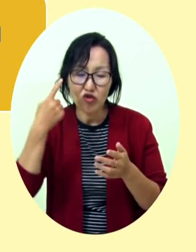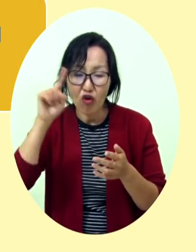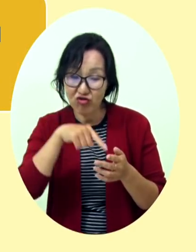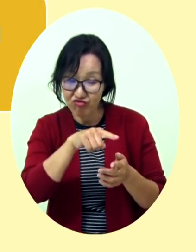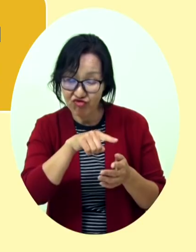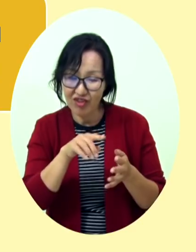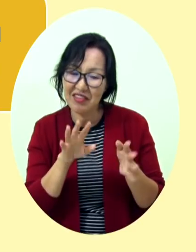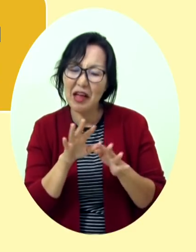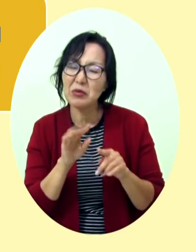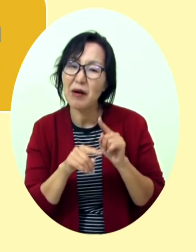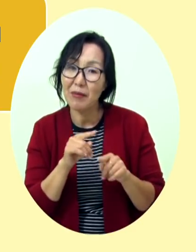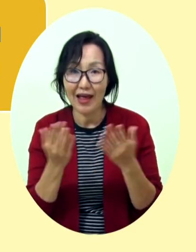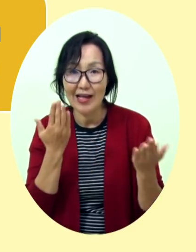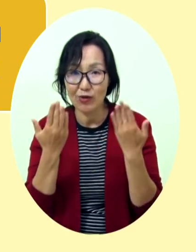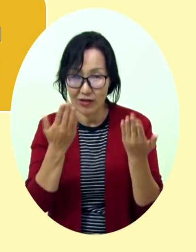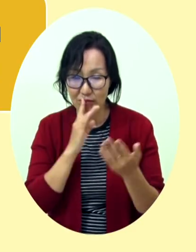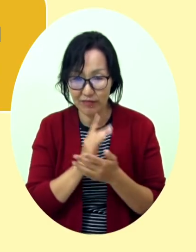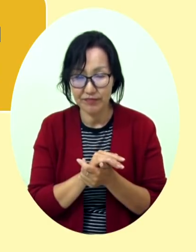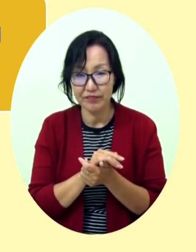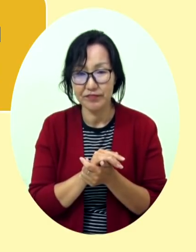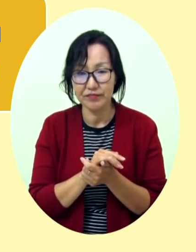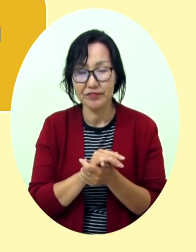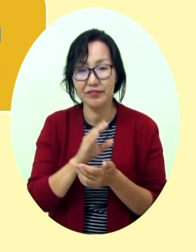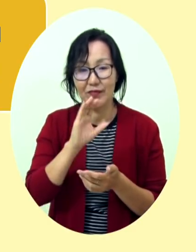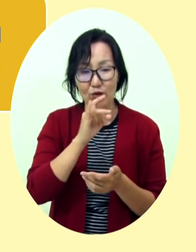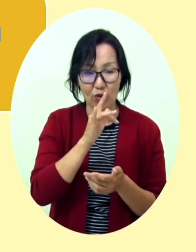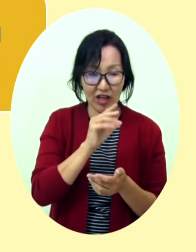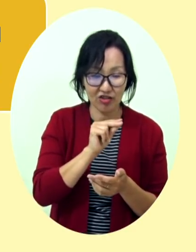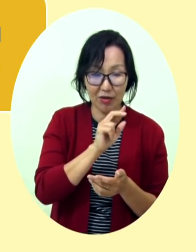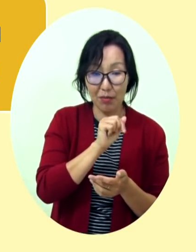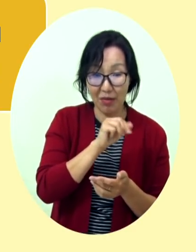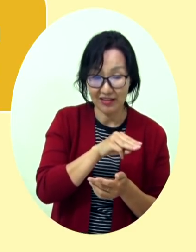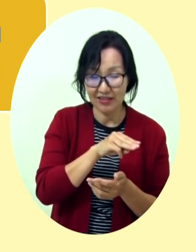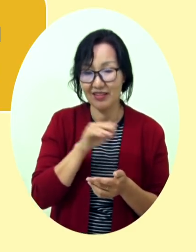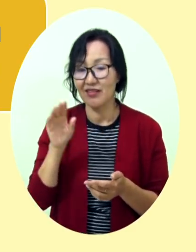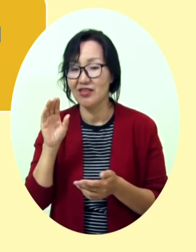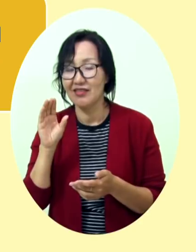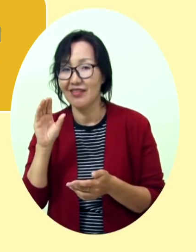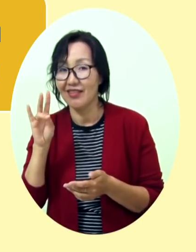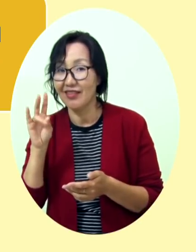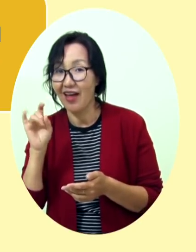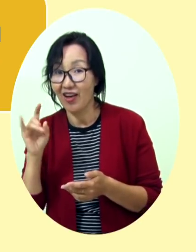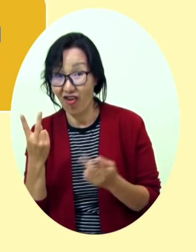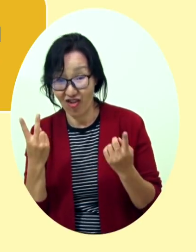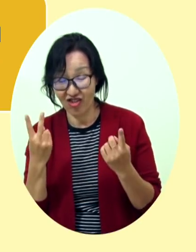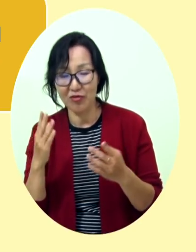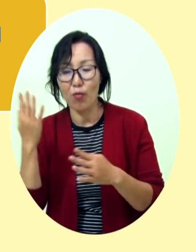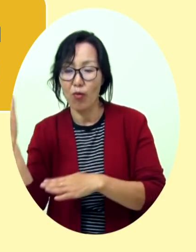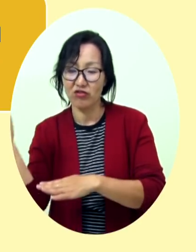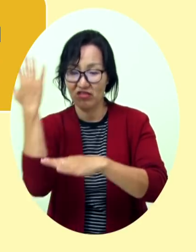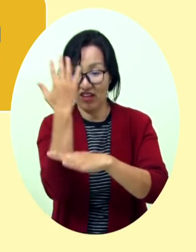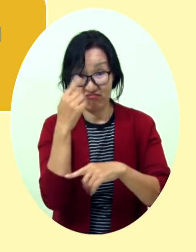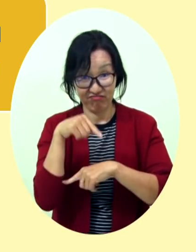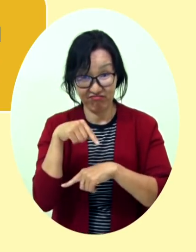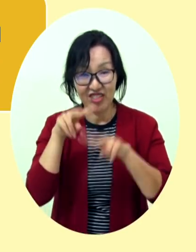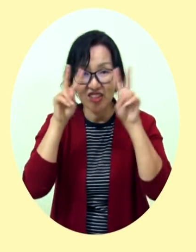ярилцъя. Мод тарсна гэсэн сэдвээр сурагч Бат, сурагч Наран хоёр их зохион бичлээ.